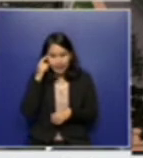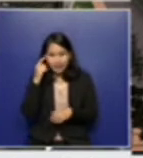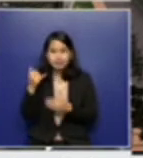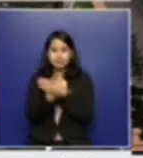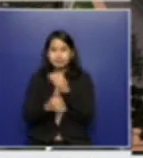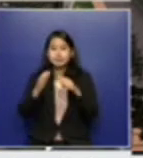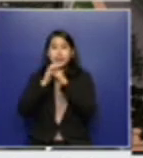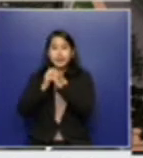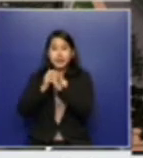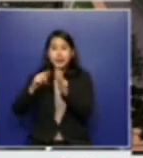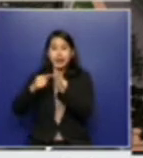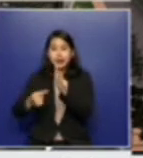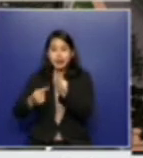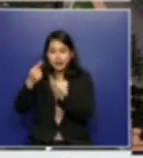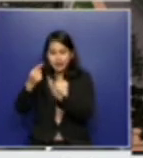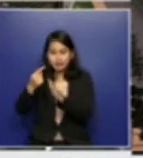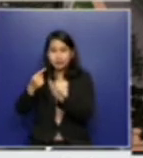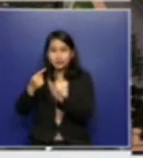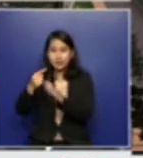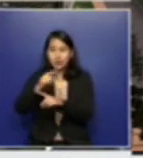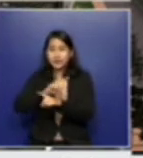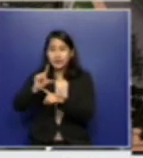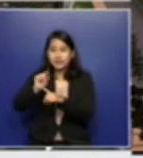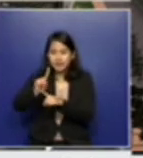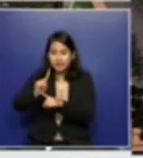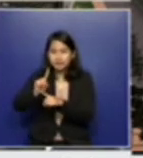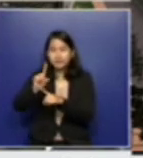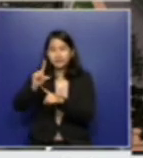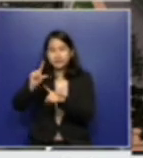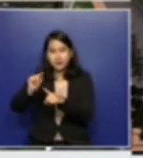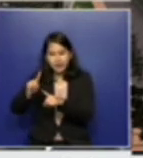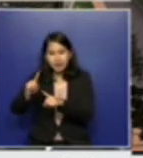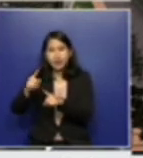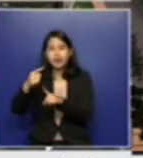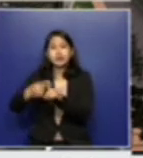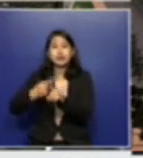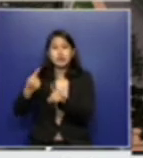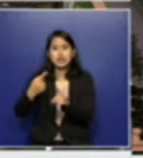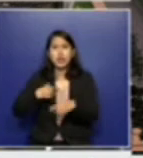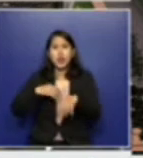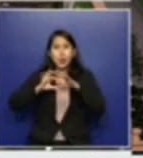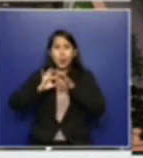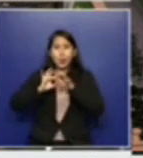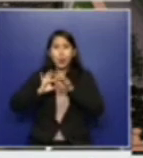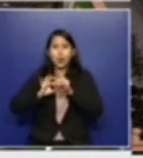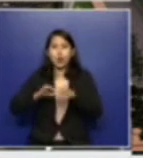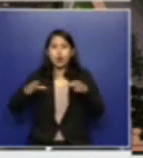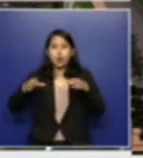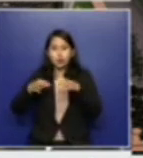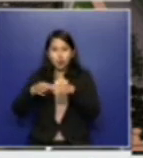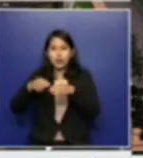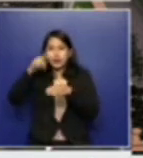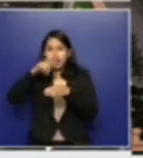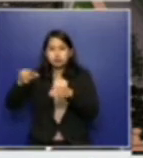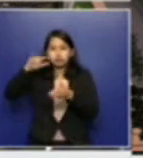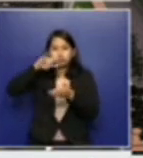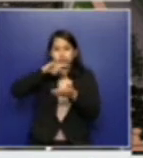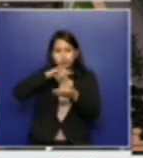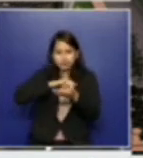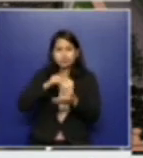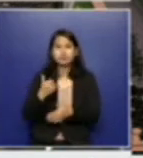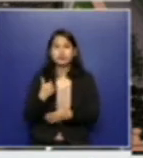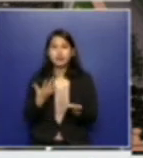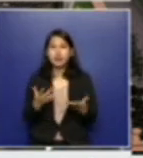เป็นมาตั้งแต่ตรุษจีนประมาณ 20-21 มกราท่านก็ยังห่วงว่าจะต้องเอานักท่องเที่ยวกลับมาถึงเว